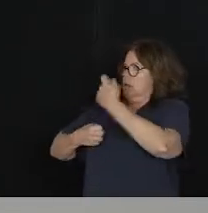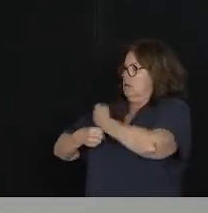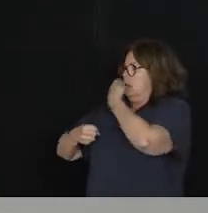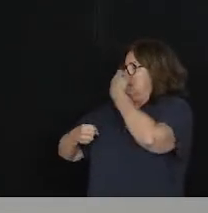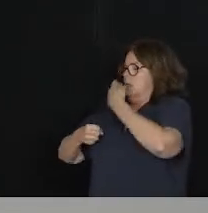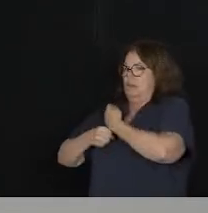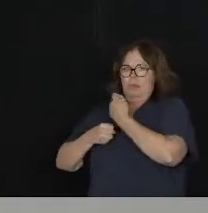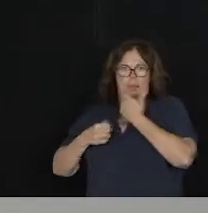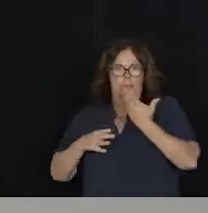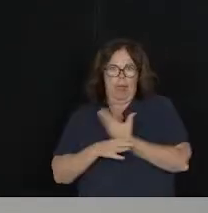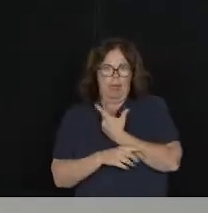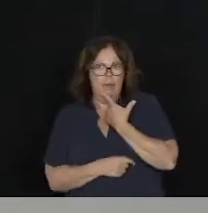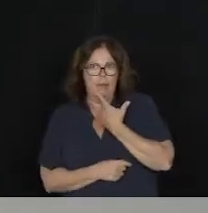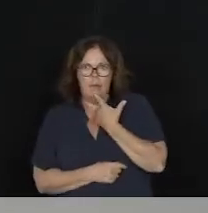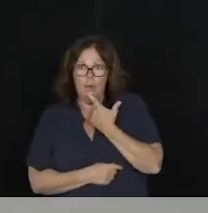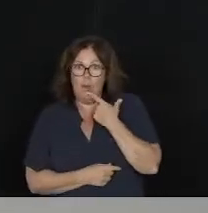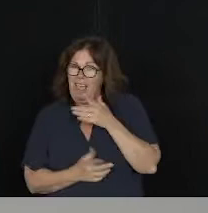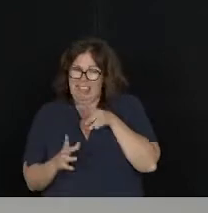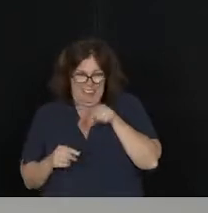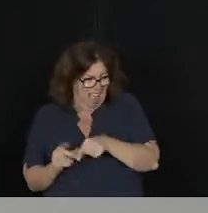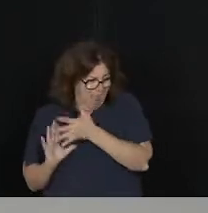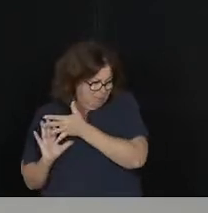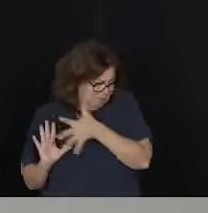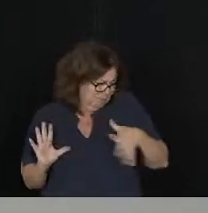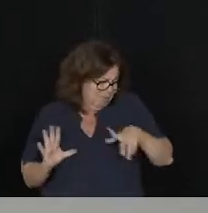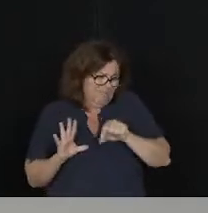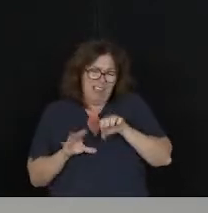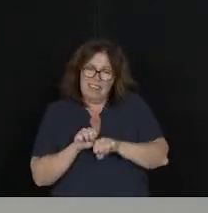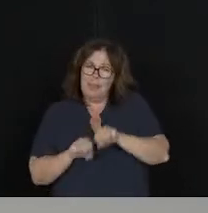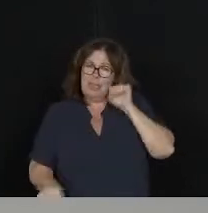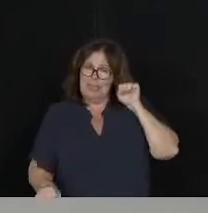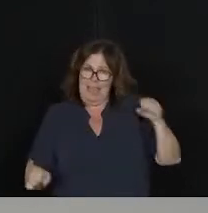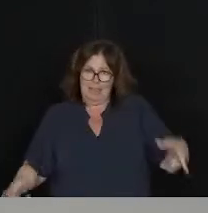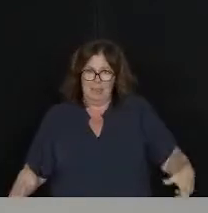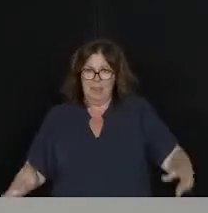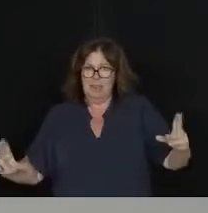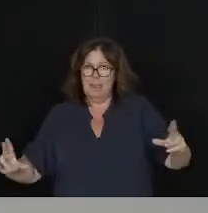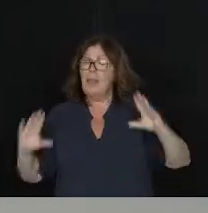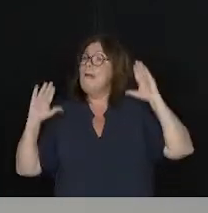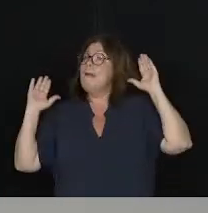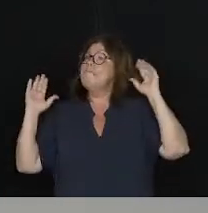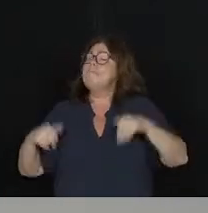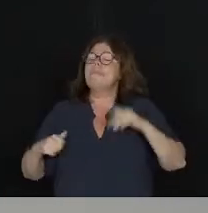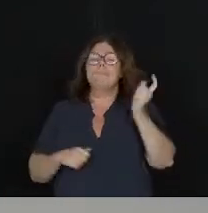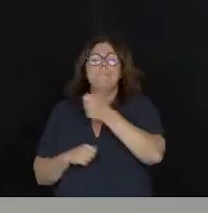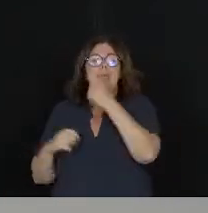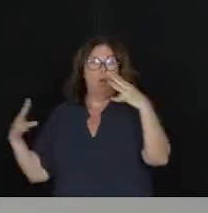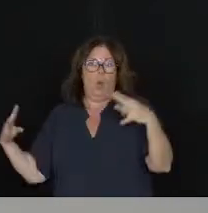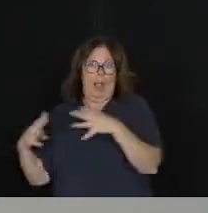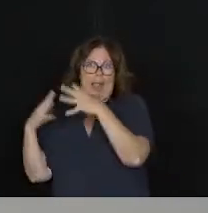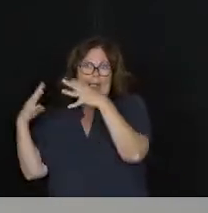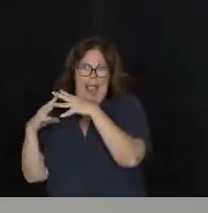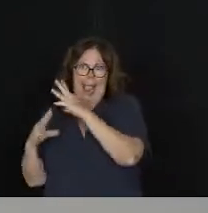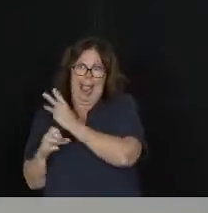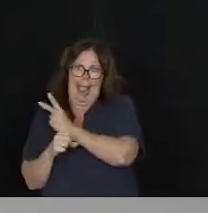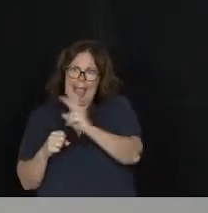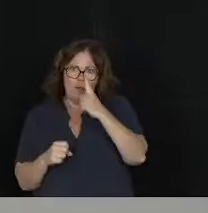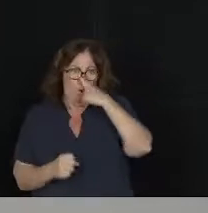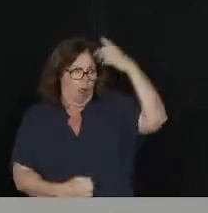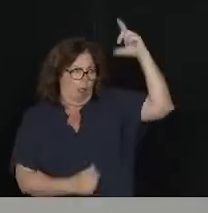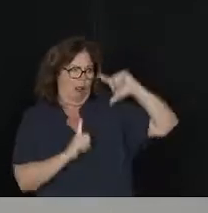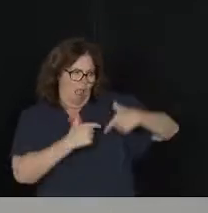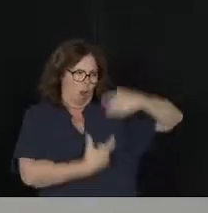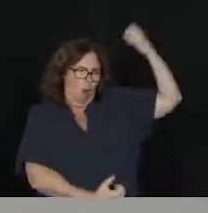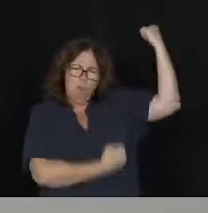ce point important tout au long du XXe siècle. En dépit des menaces directes que la guerre fait peser sur l'école, occupation,